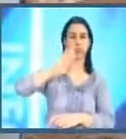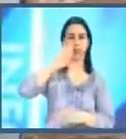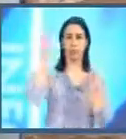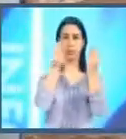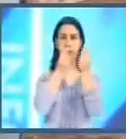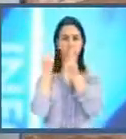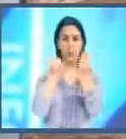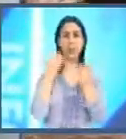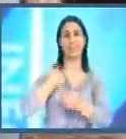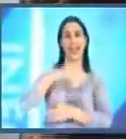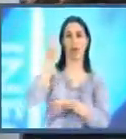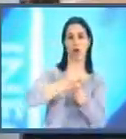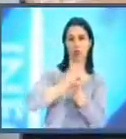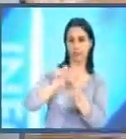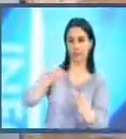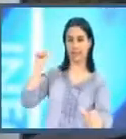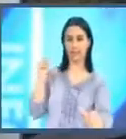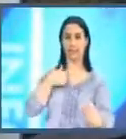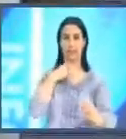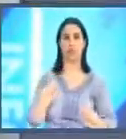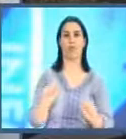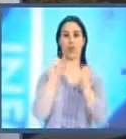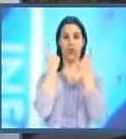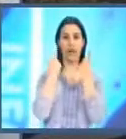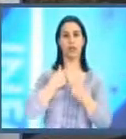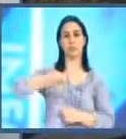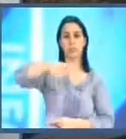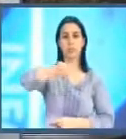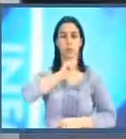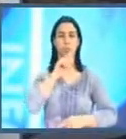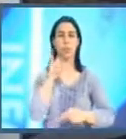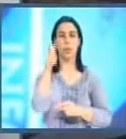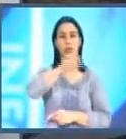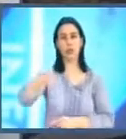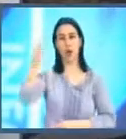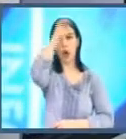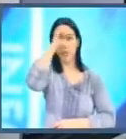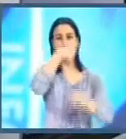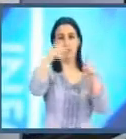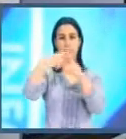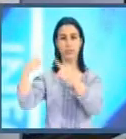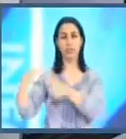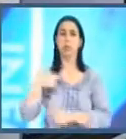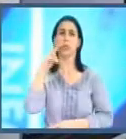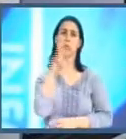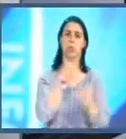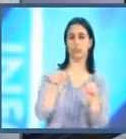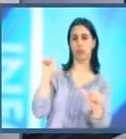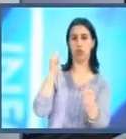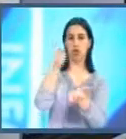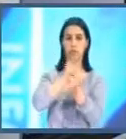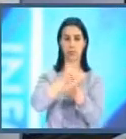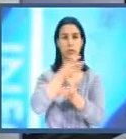Després de dos mesos de que entrés en vigor, les reaccions de la població són dispars. Mi valoración es que a veces